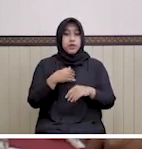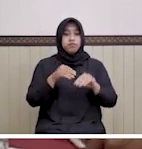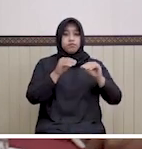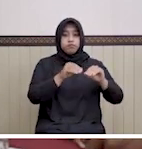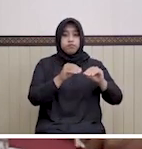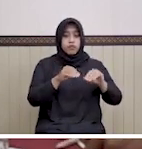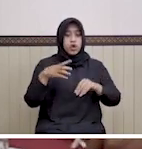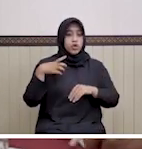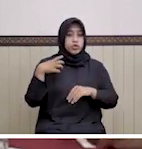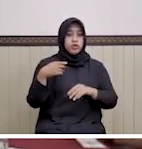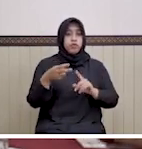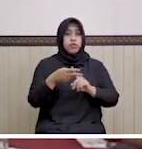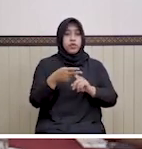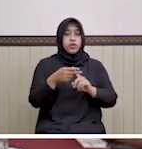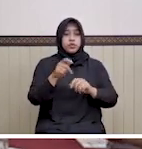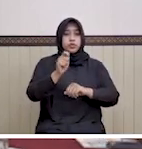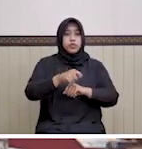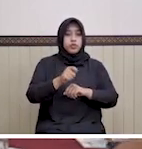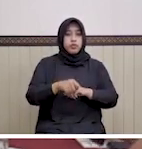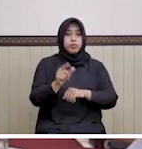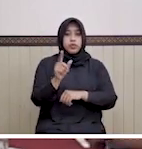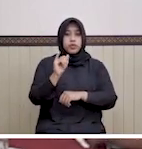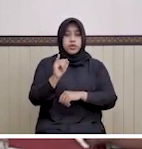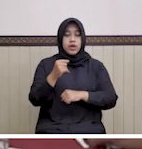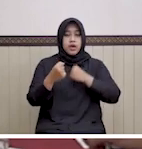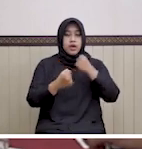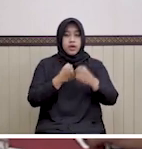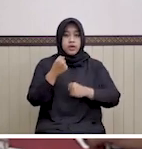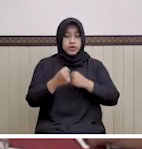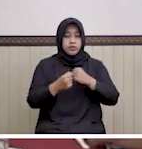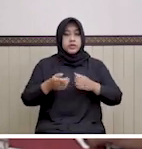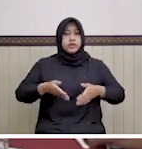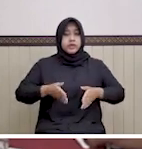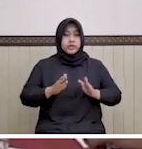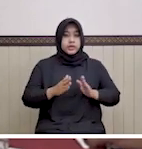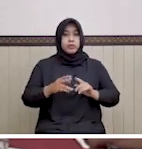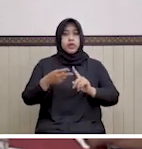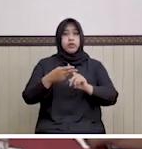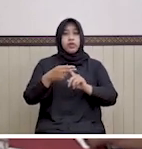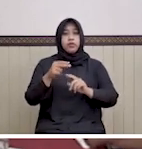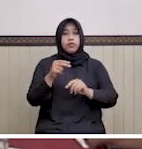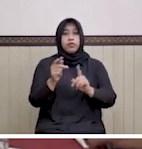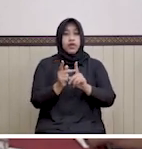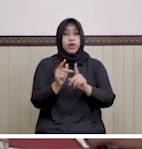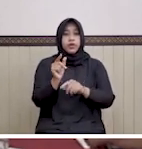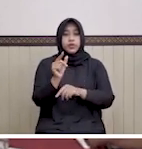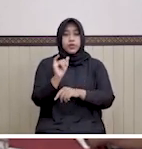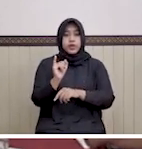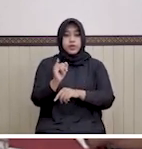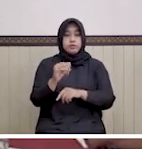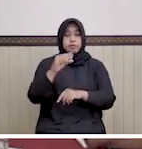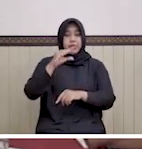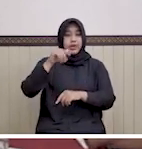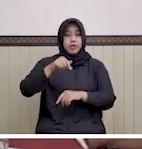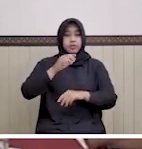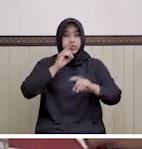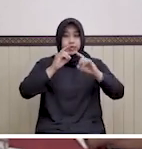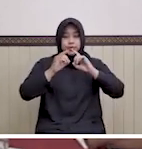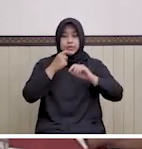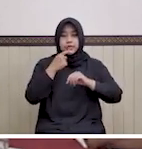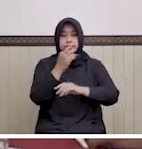juga aktif di Pusham UII dan sikap iya oke nah Pagi ini kita akan diskusi tentang